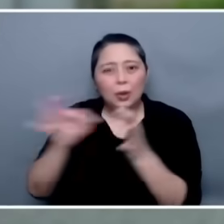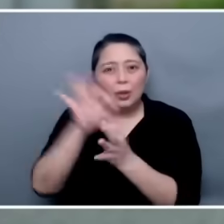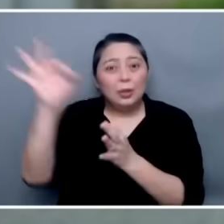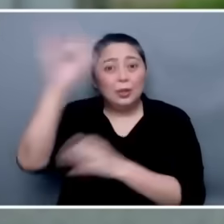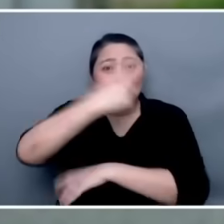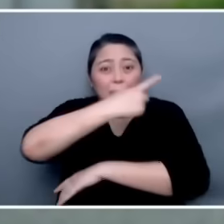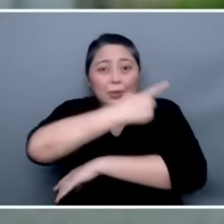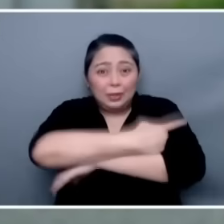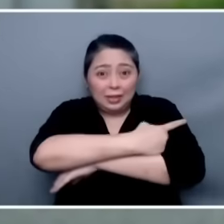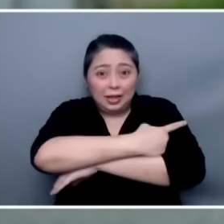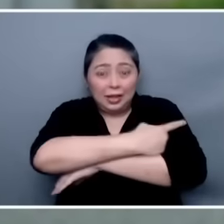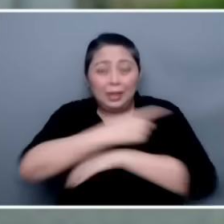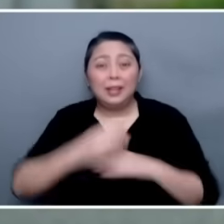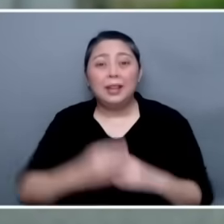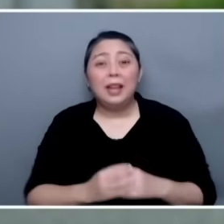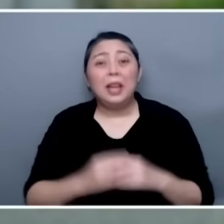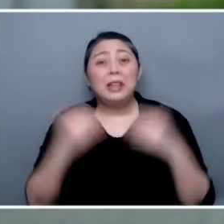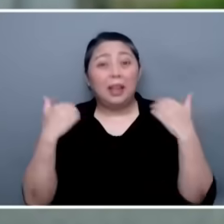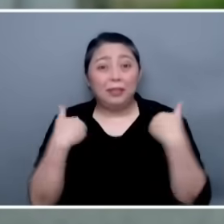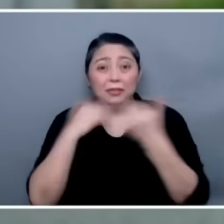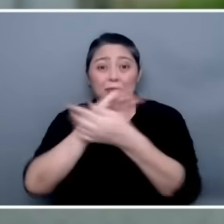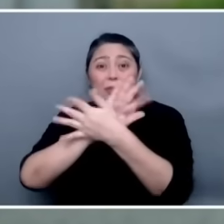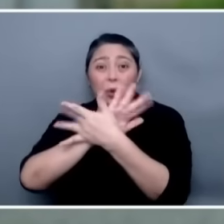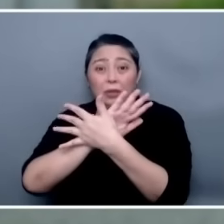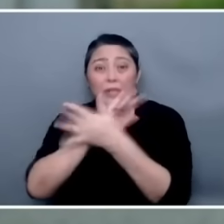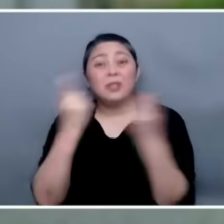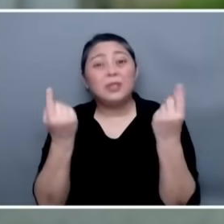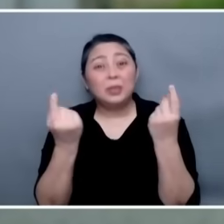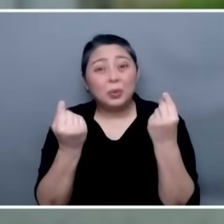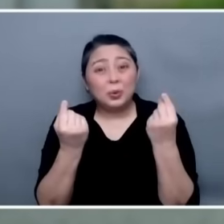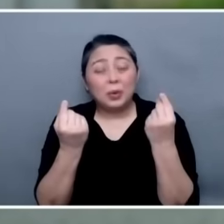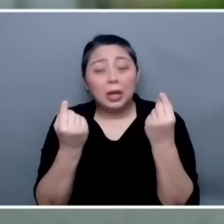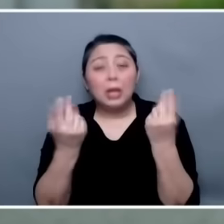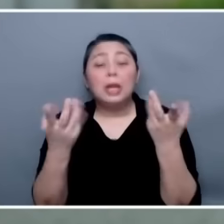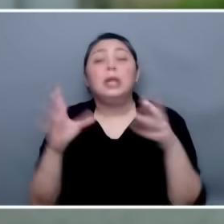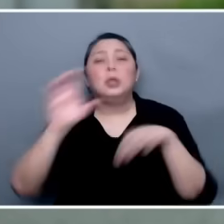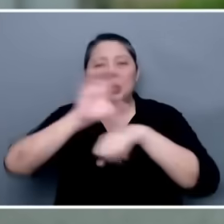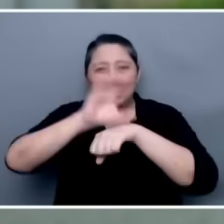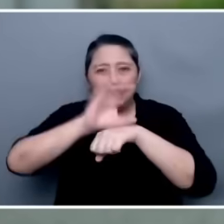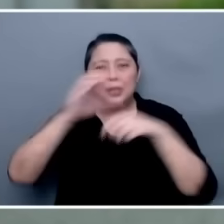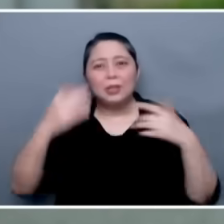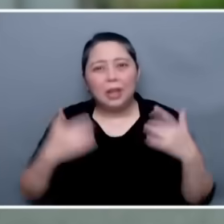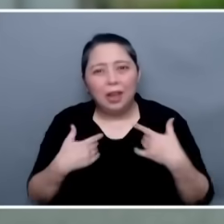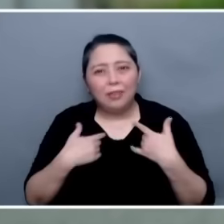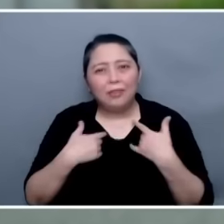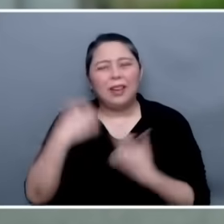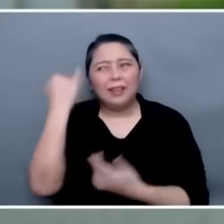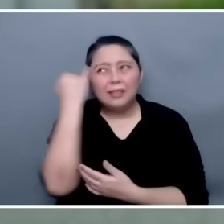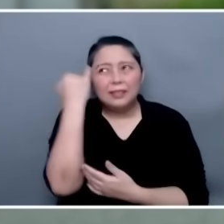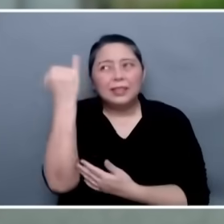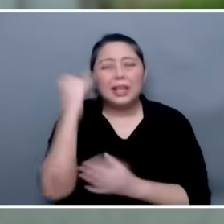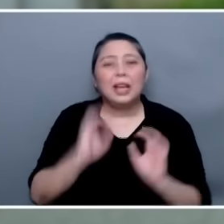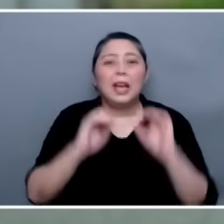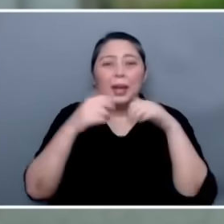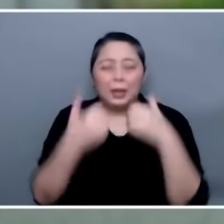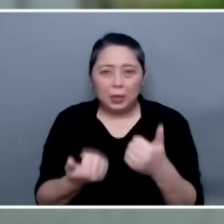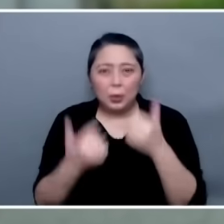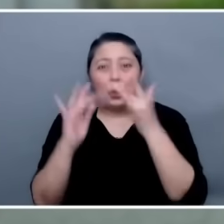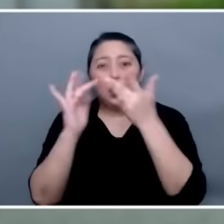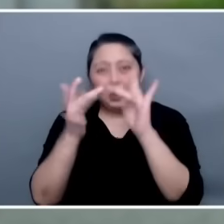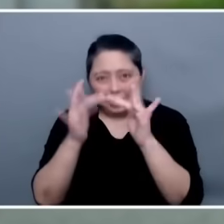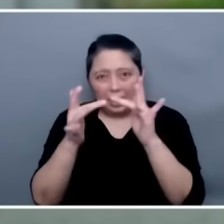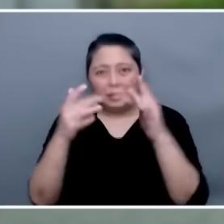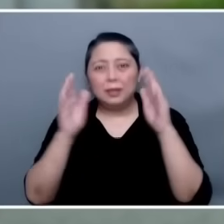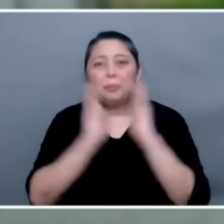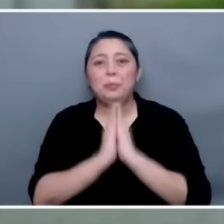parokya. Umaasa rin ang mga lider ng simbahan na papayagan na ng gobyerno na makapasok ang mas maraming tao sa mga simbahan sa